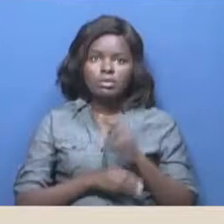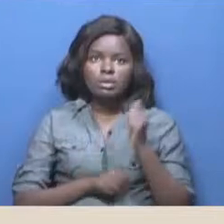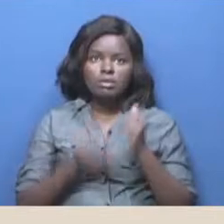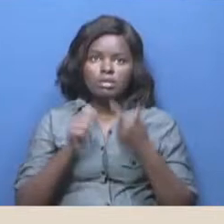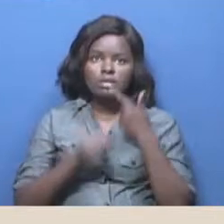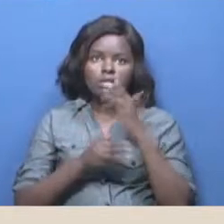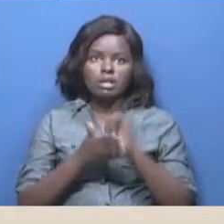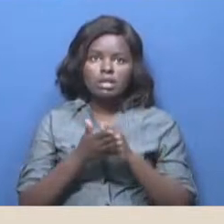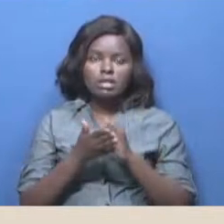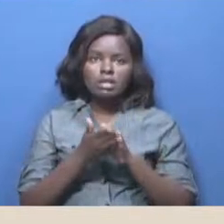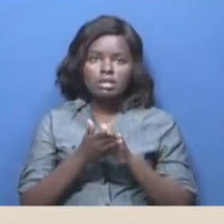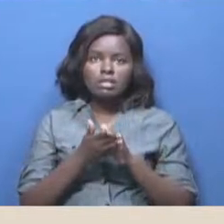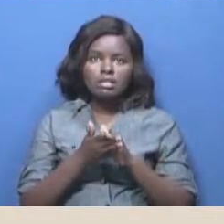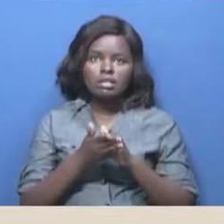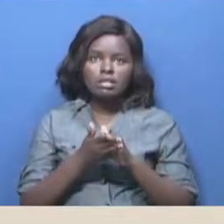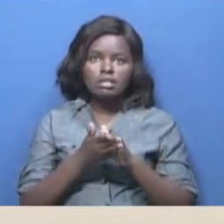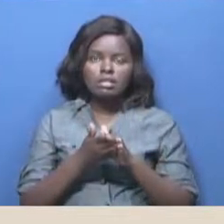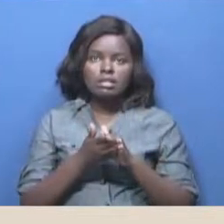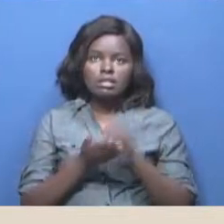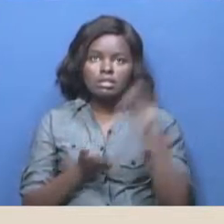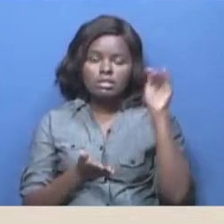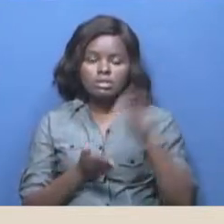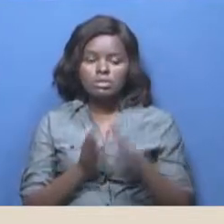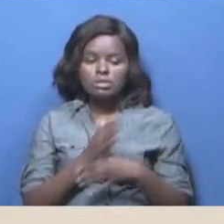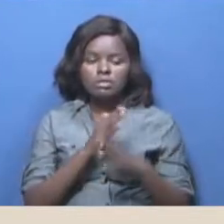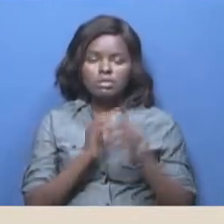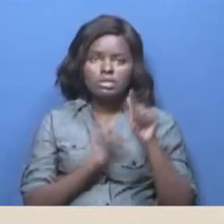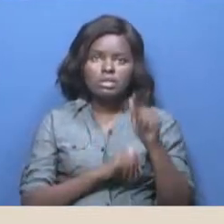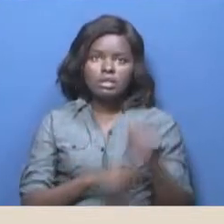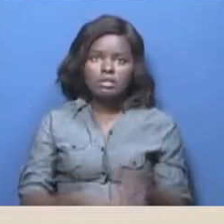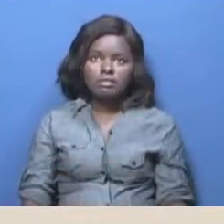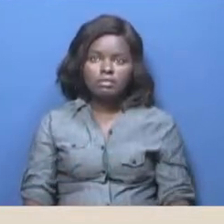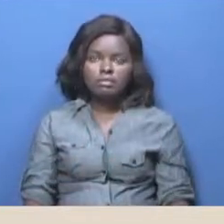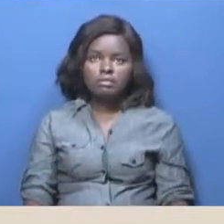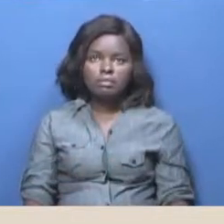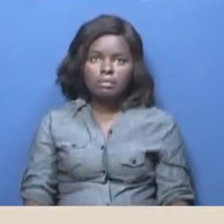nĩ ũkũhotomia namba ya thamaki iria-inĩ rĩu. We have under a lot of